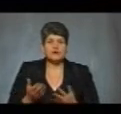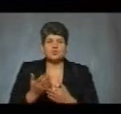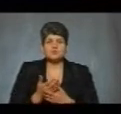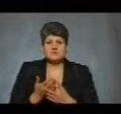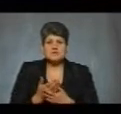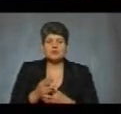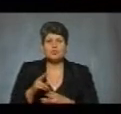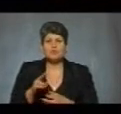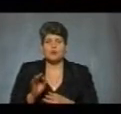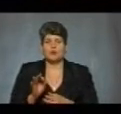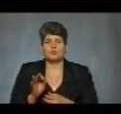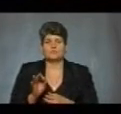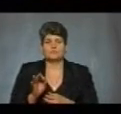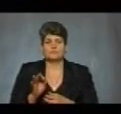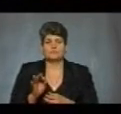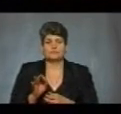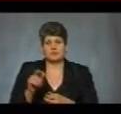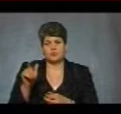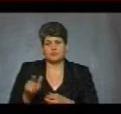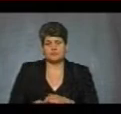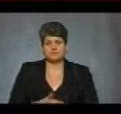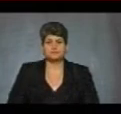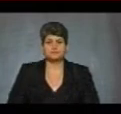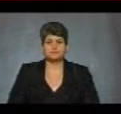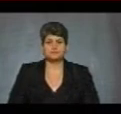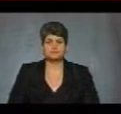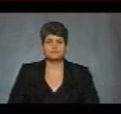субсидію за громадянина.